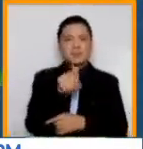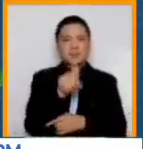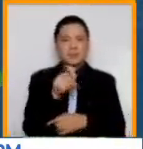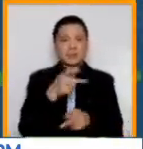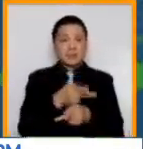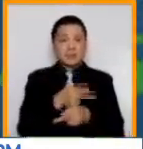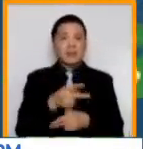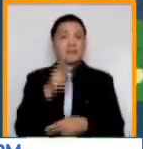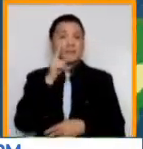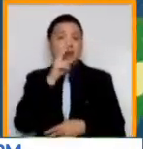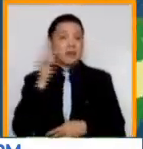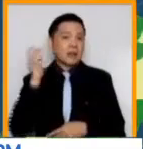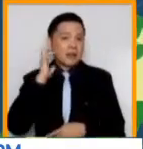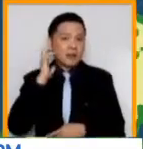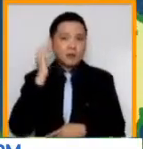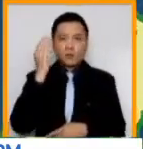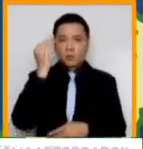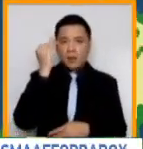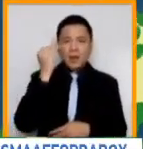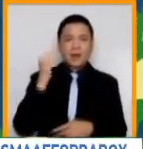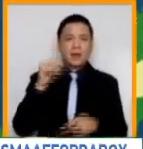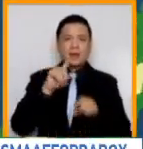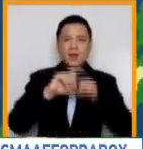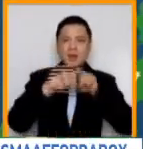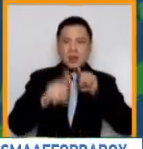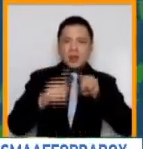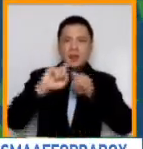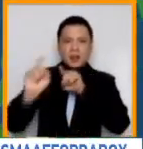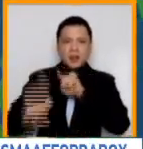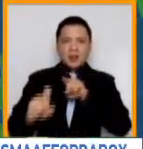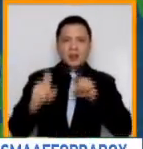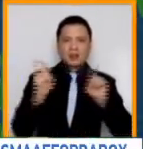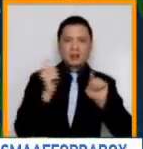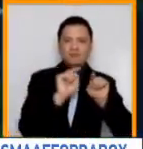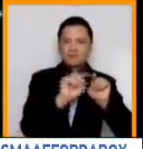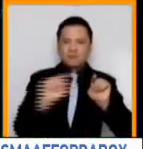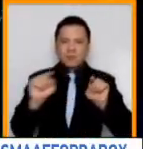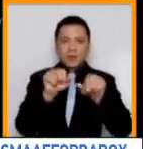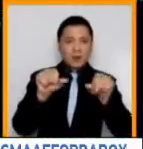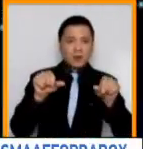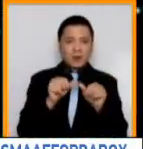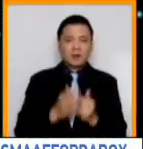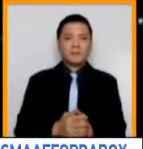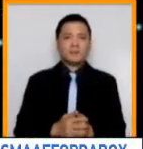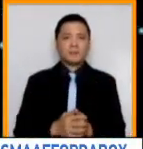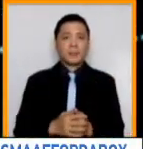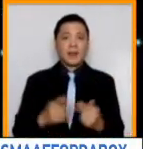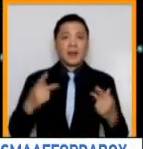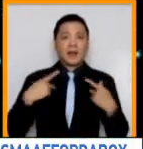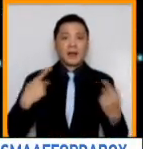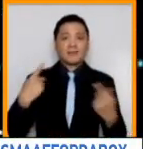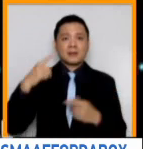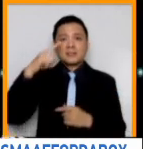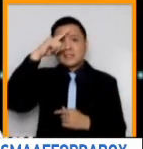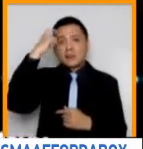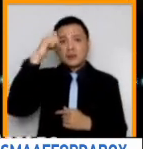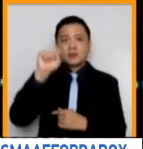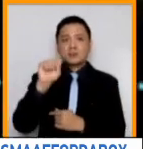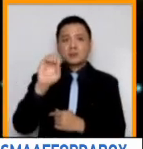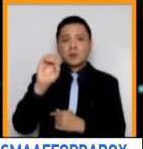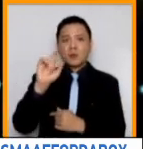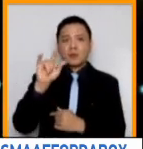Mindanao dahil sa localized thunderstorm. Ngayong araw naman magaganap ang summer solstice kung saan pinakamahabang araw